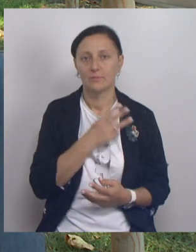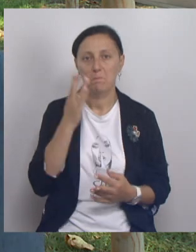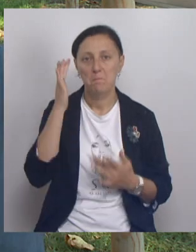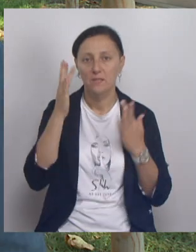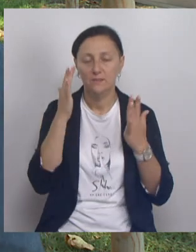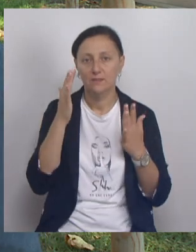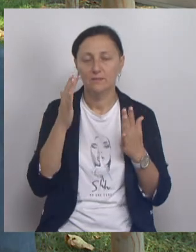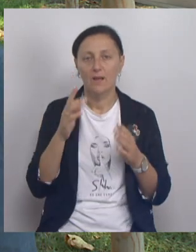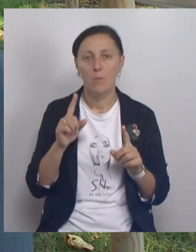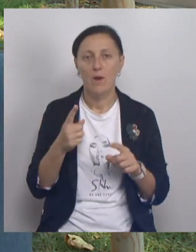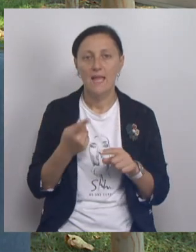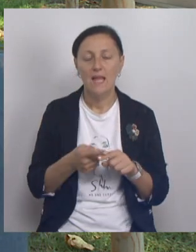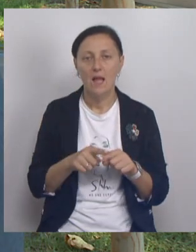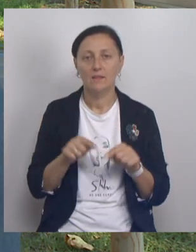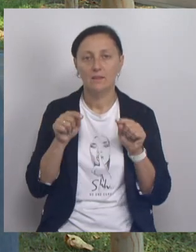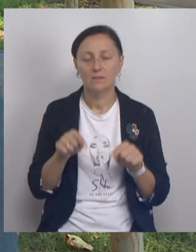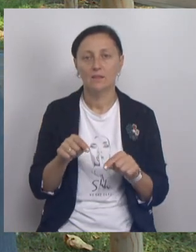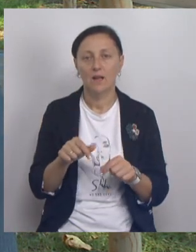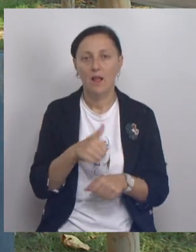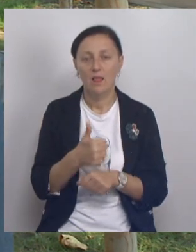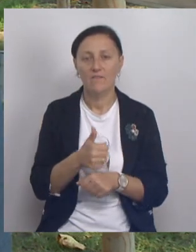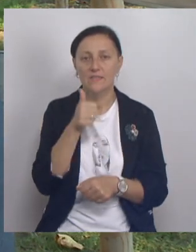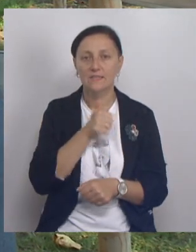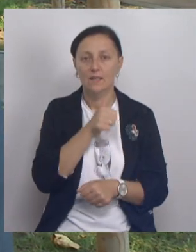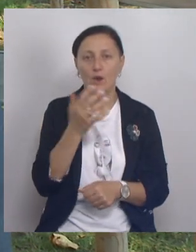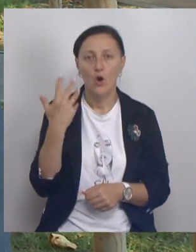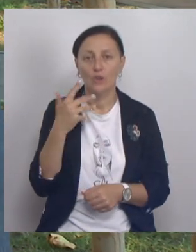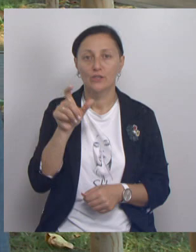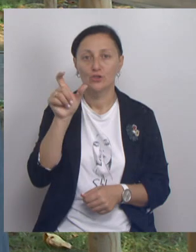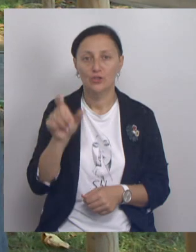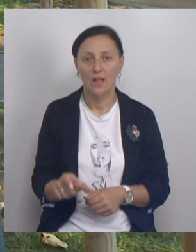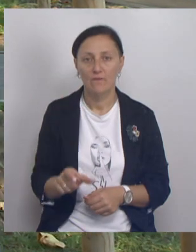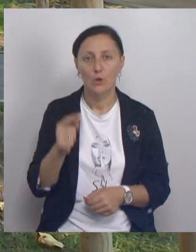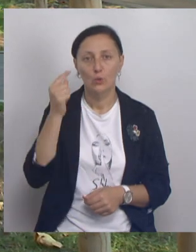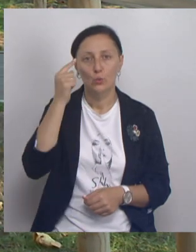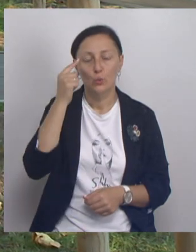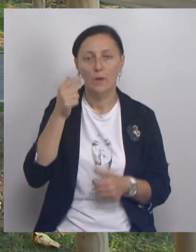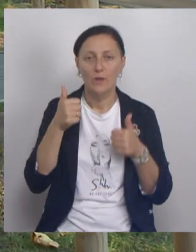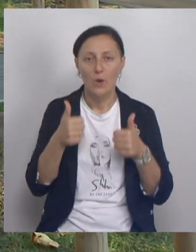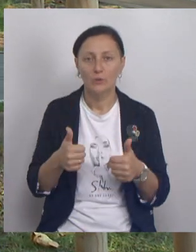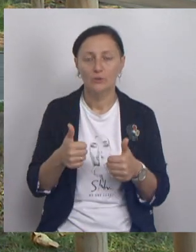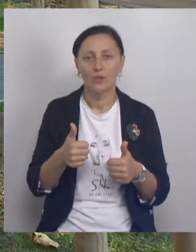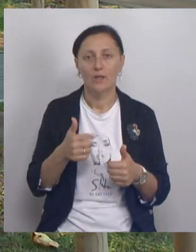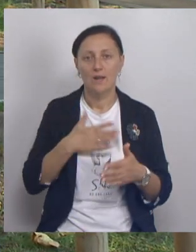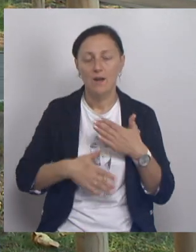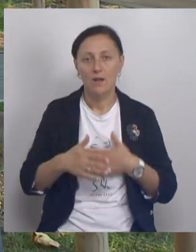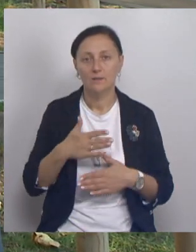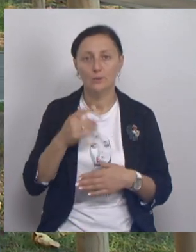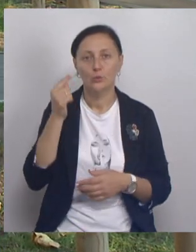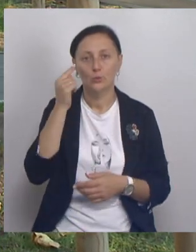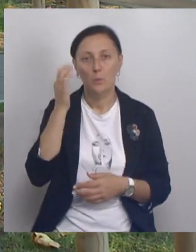что именно вот в этом весь основной секрет. Потому что когда человек думает позитивно, мыслит позитивно, когда